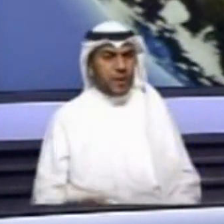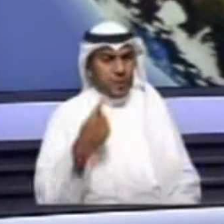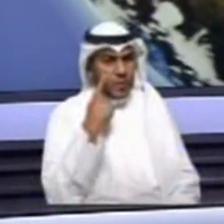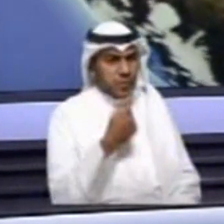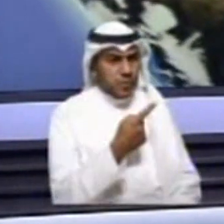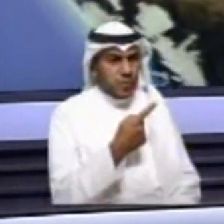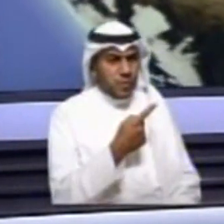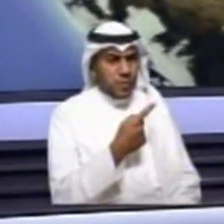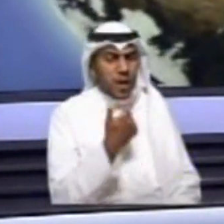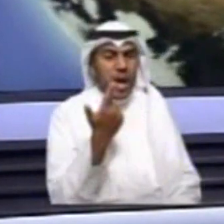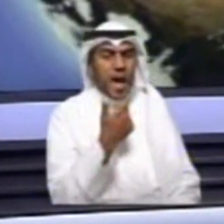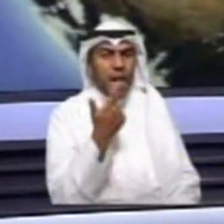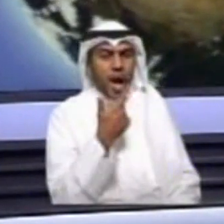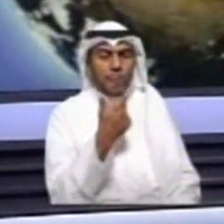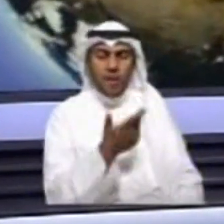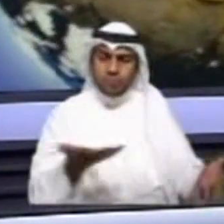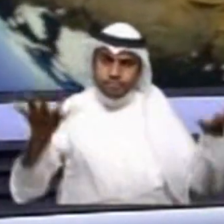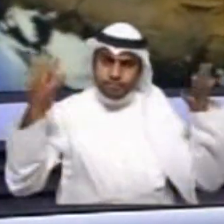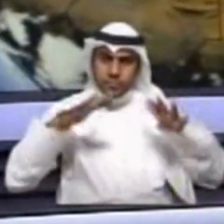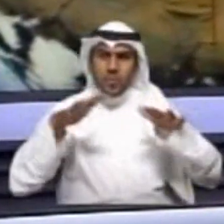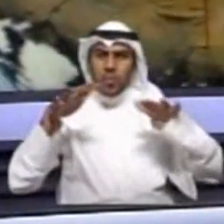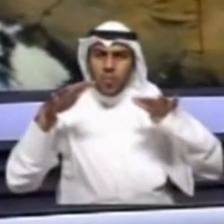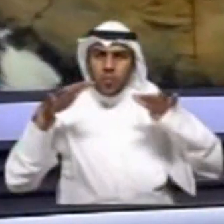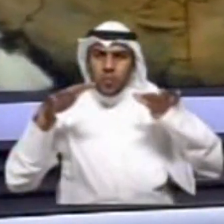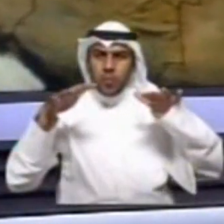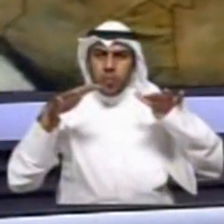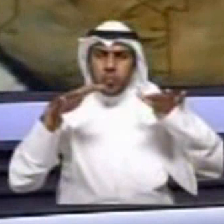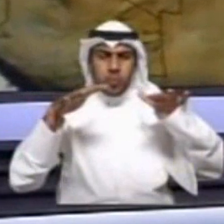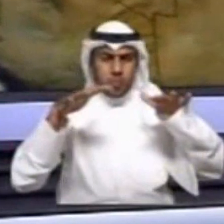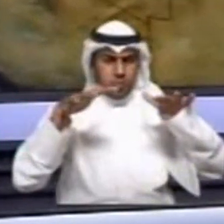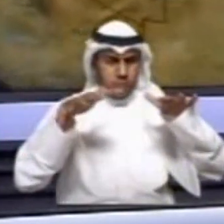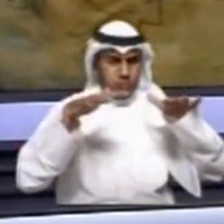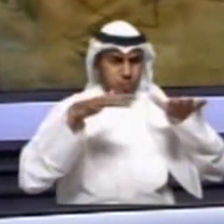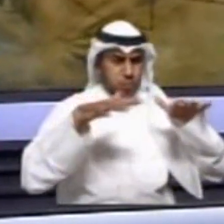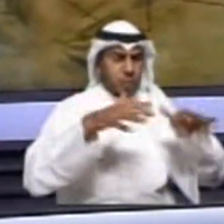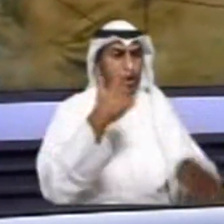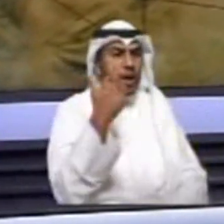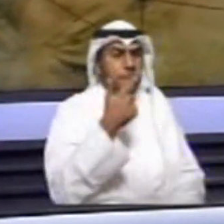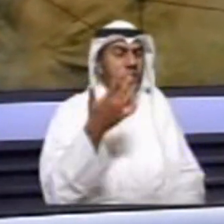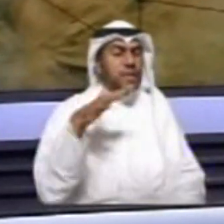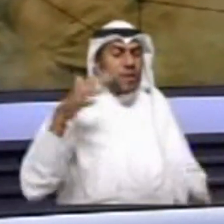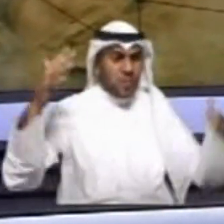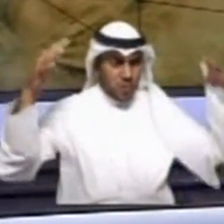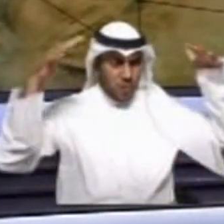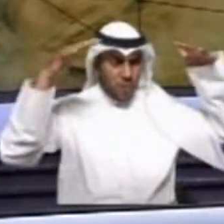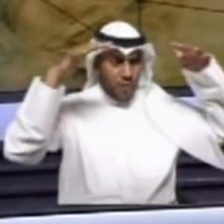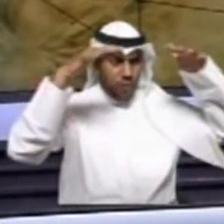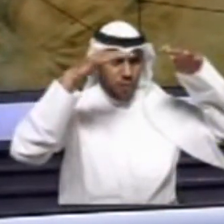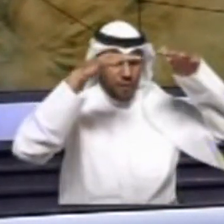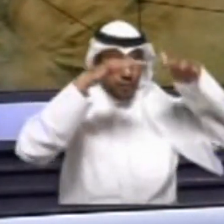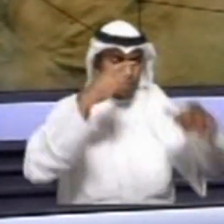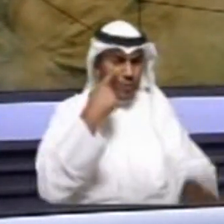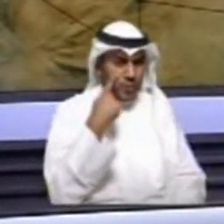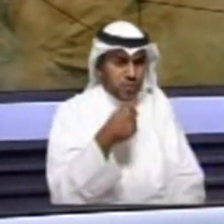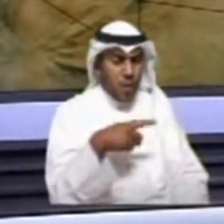نلاحظ كمية السحب الهائلة التي تحركت المرتفع الجوي، دائما في هناك يعني خلاص رياح تكون